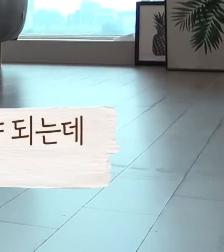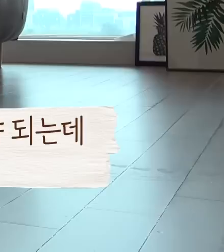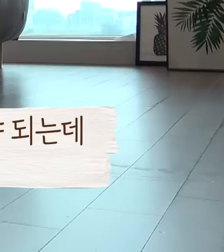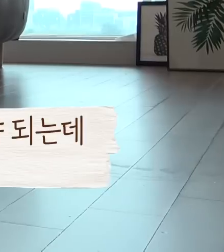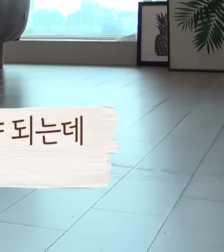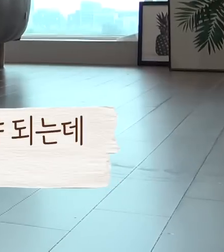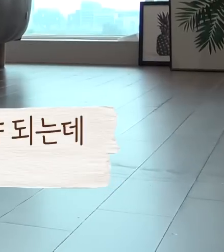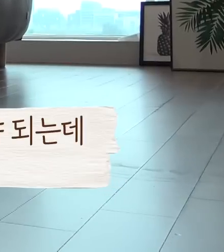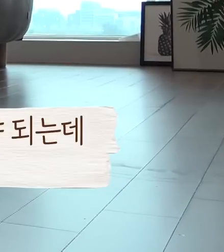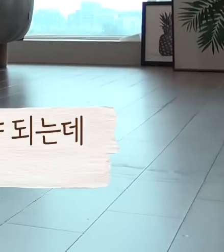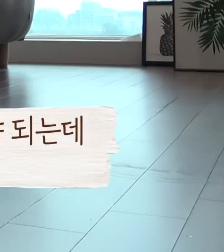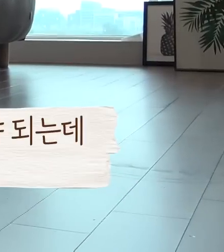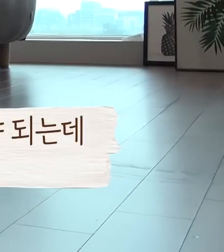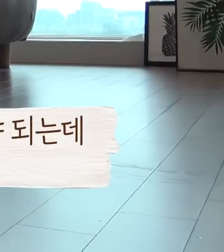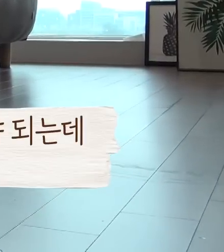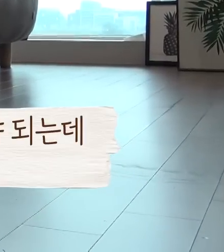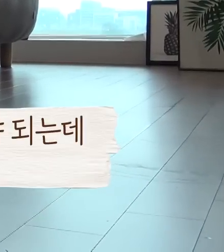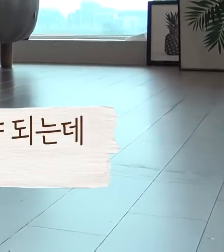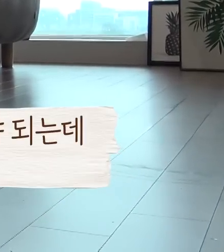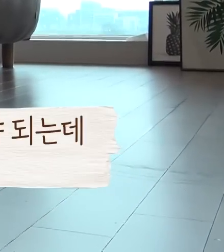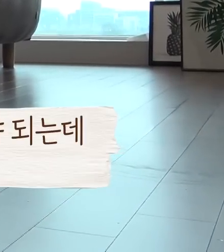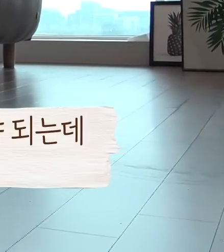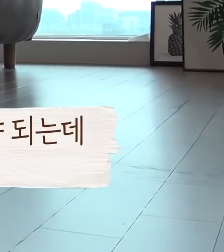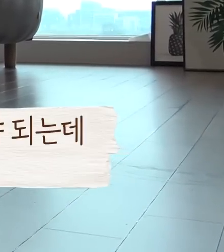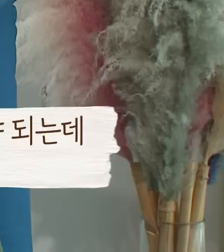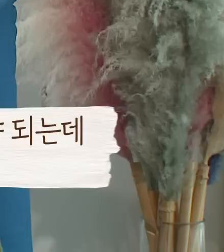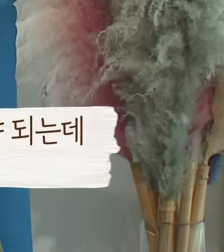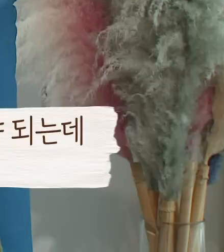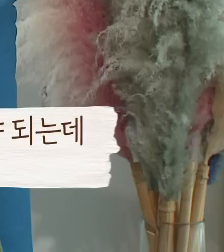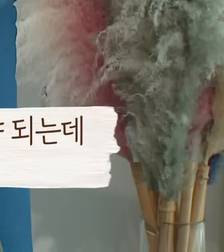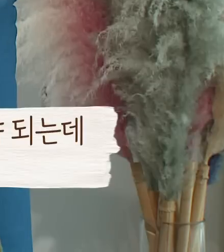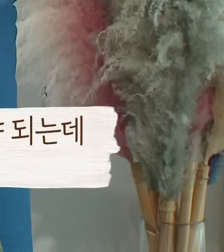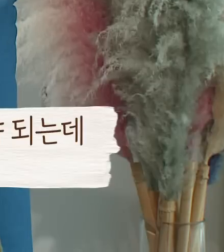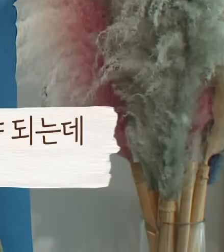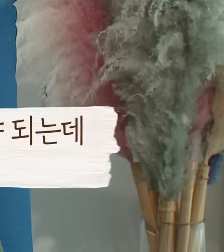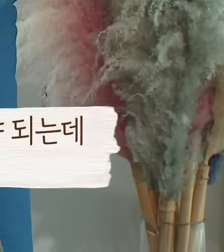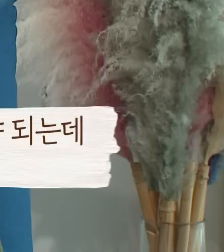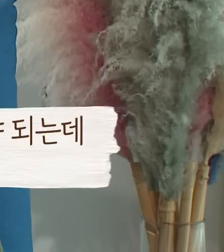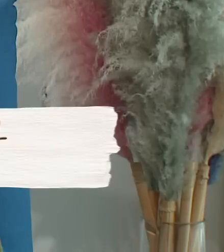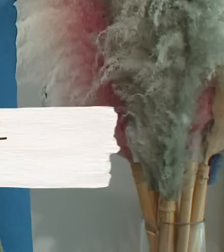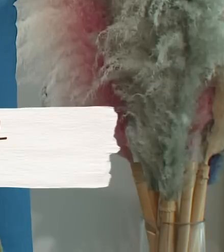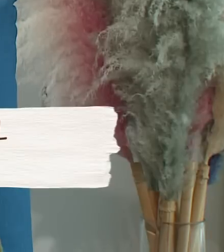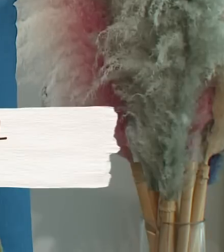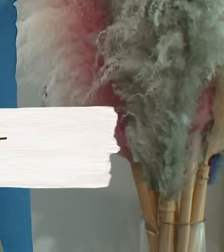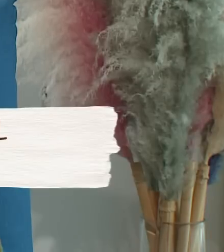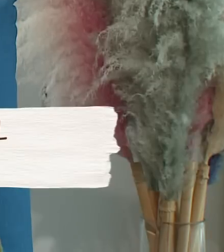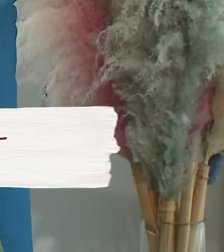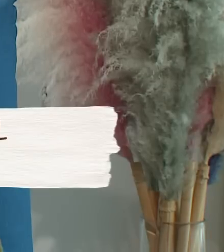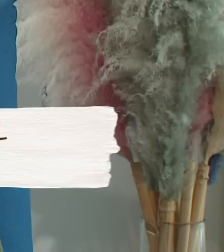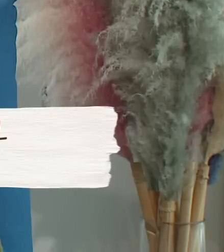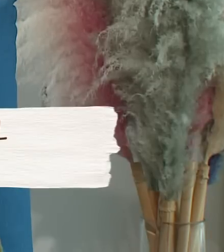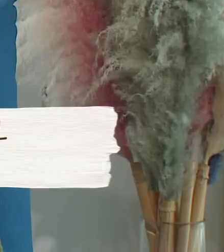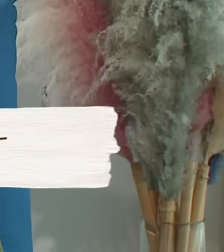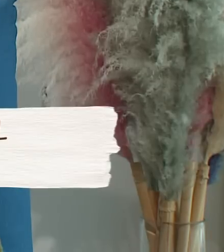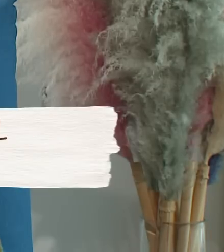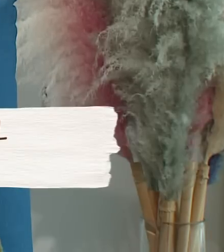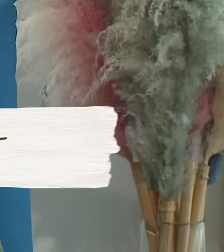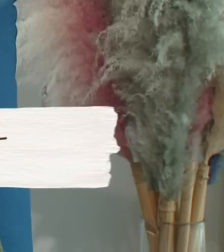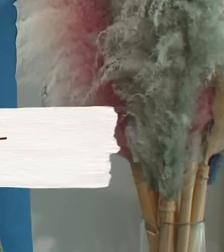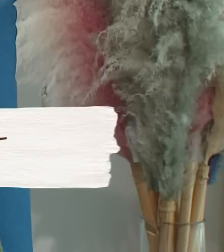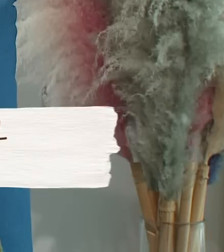되는데 지면으로 감사하다는 말을 하게 되었네요 아들이 자신의